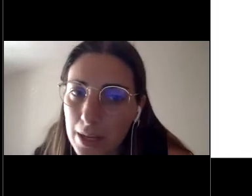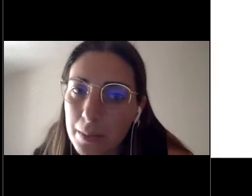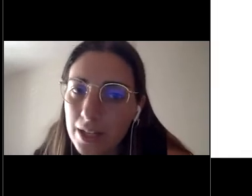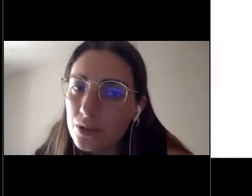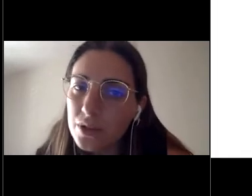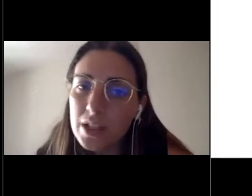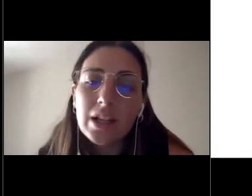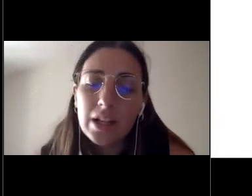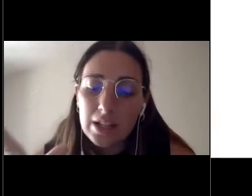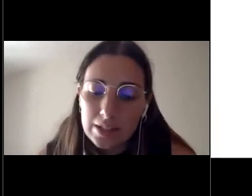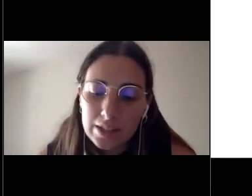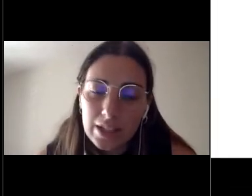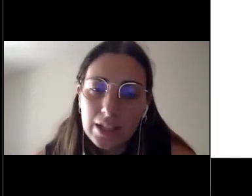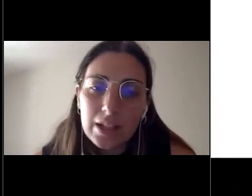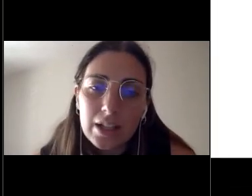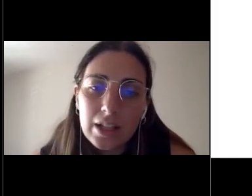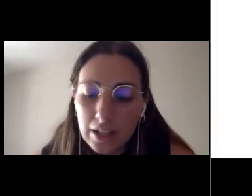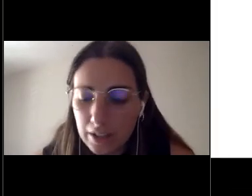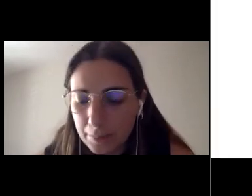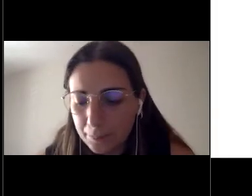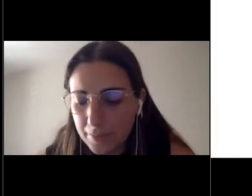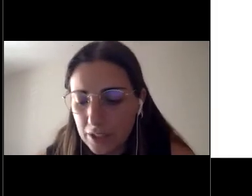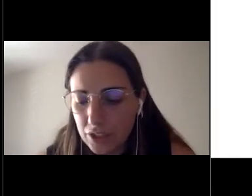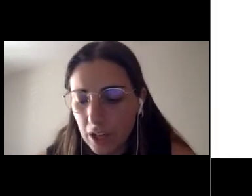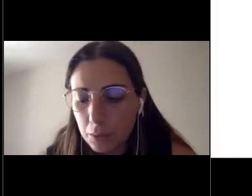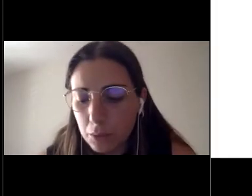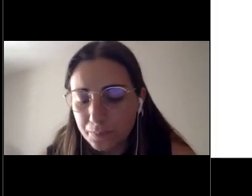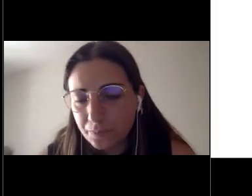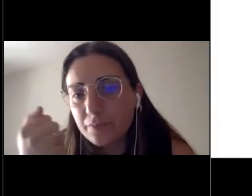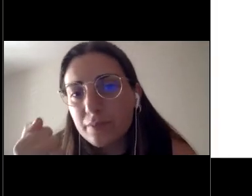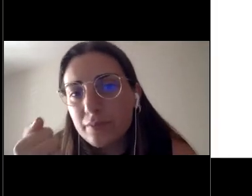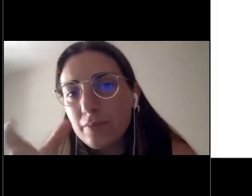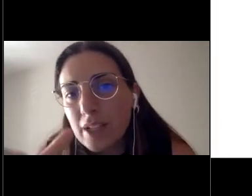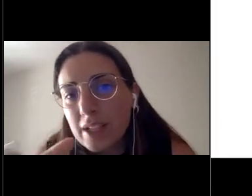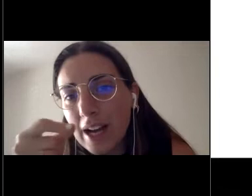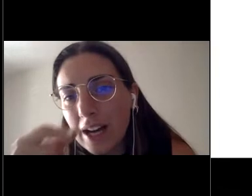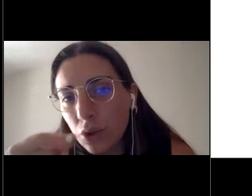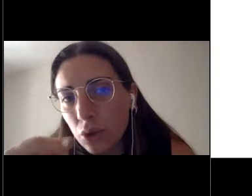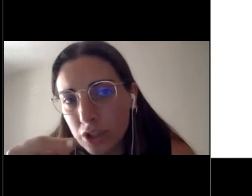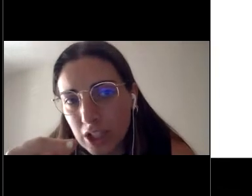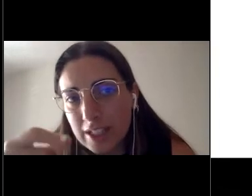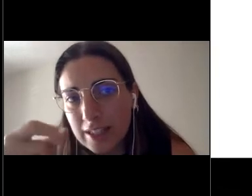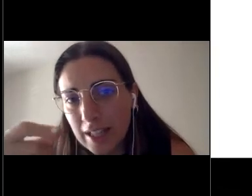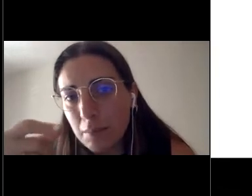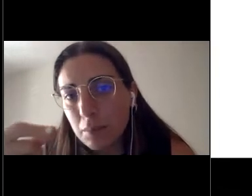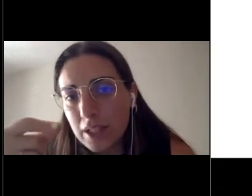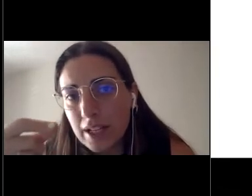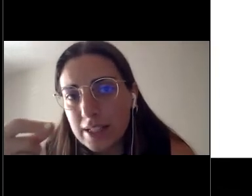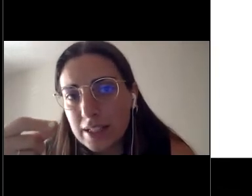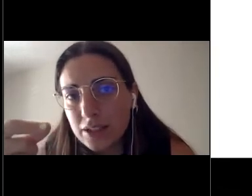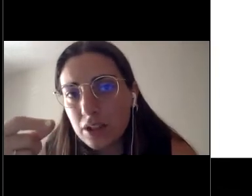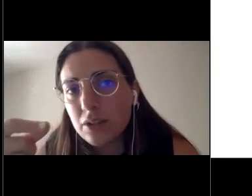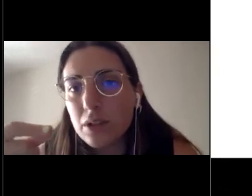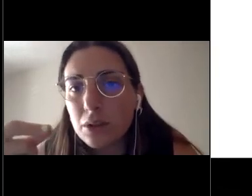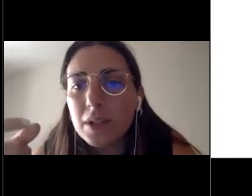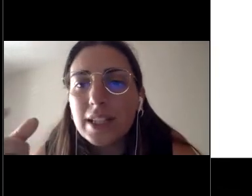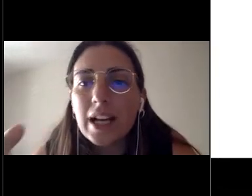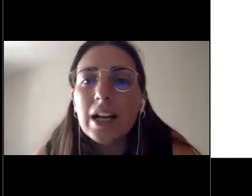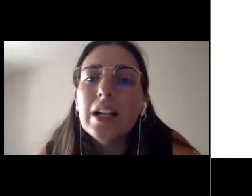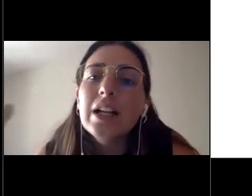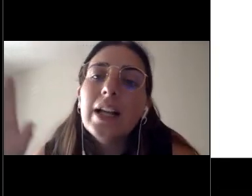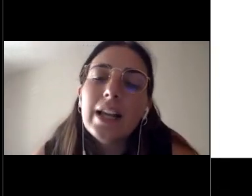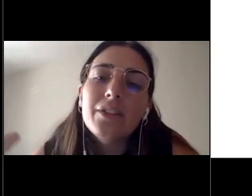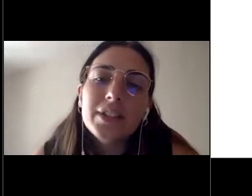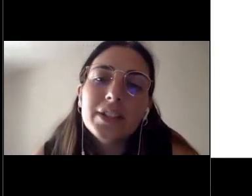auspicabile perché così si diciamo accorcia il tempo di realizzazione di una